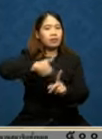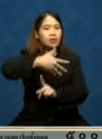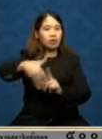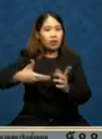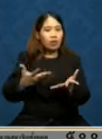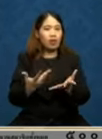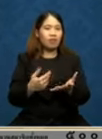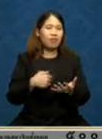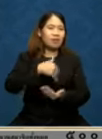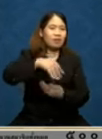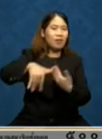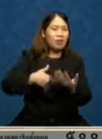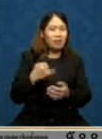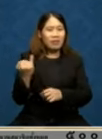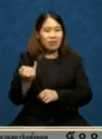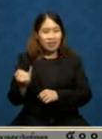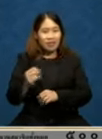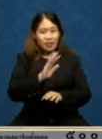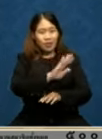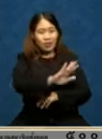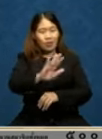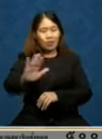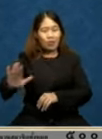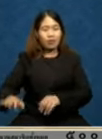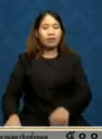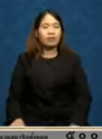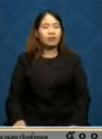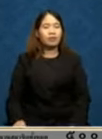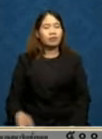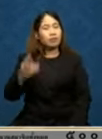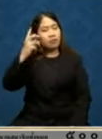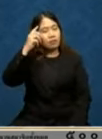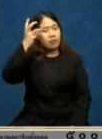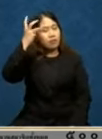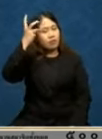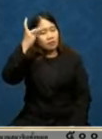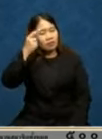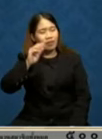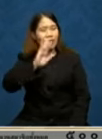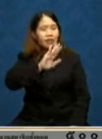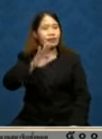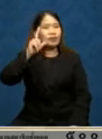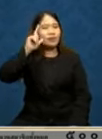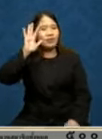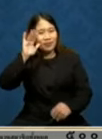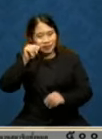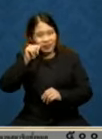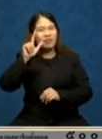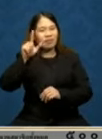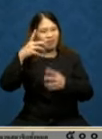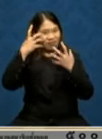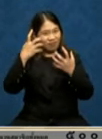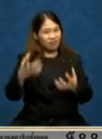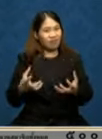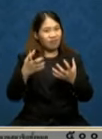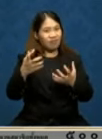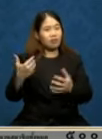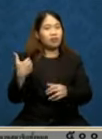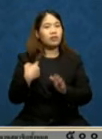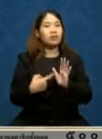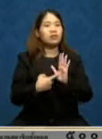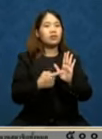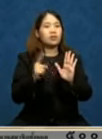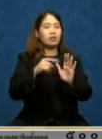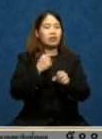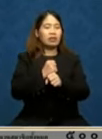ที่ท็อกซิกในบ้านนั้นๆครับความเครียดของผู้ใหญ่ในสังคมปกติก็มีมากพออยู่แล้วไม่ว่าจะเป็นการทำมาห